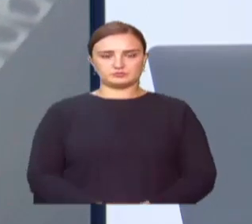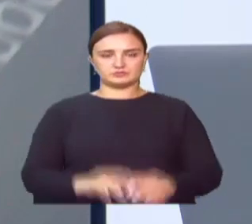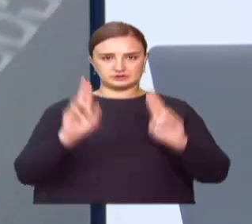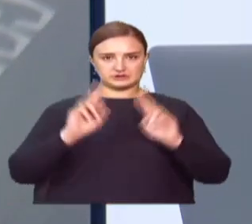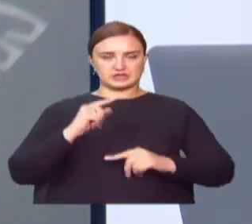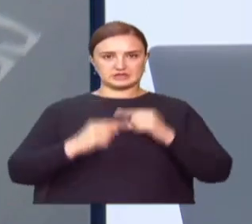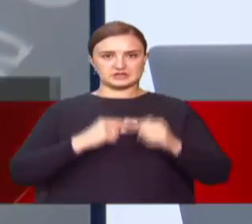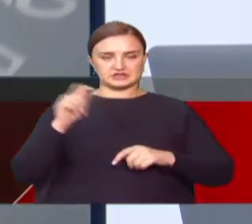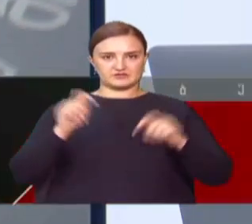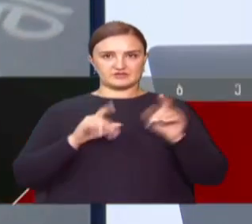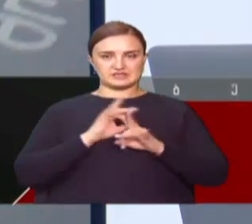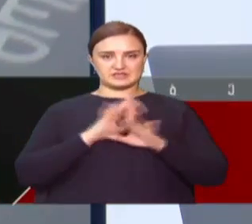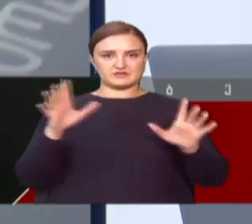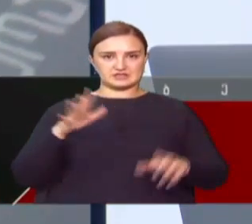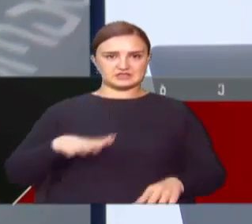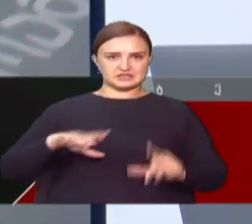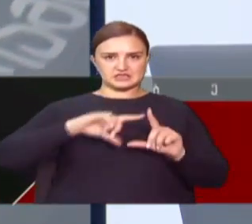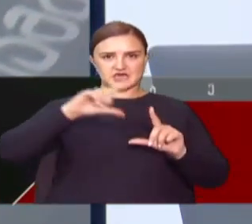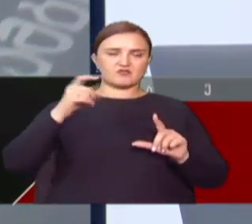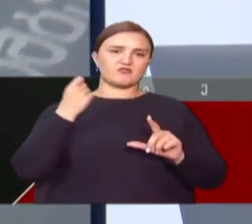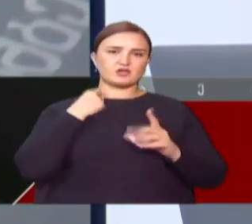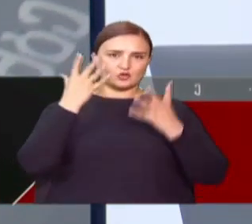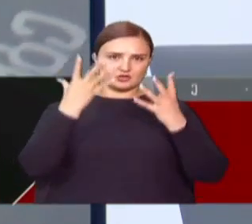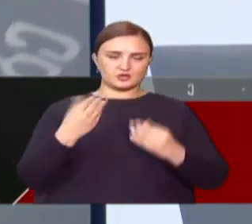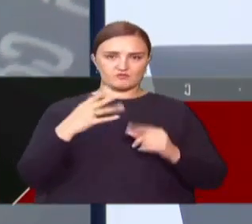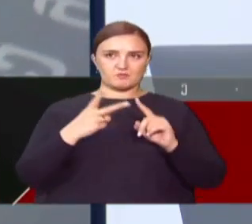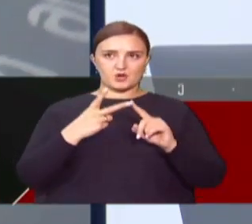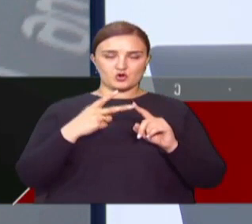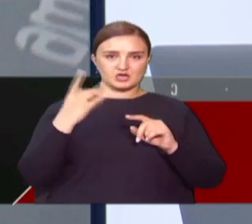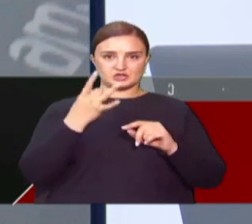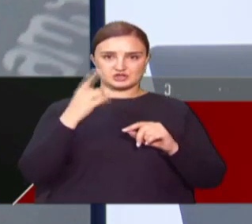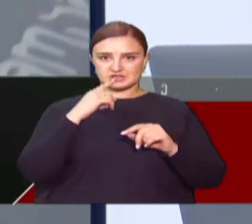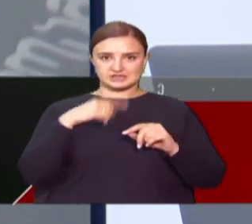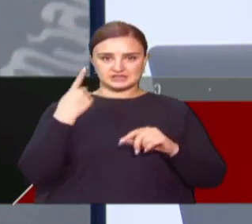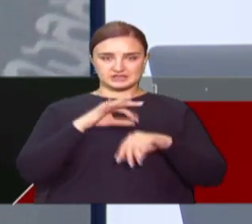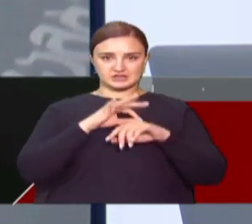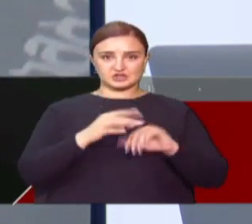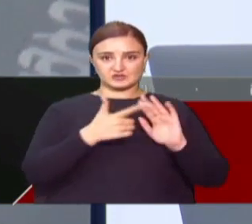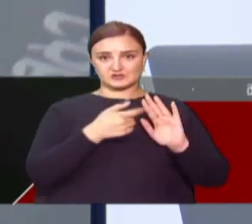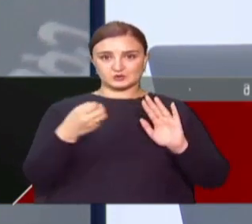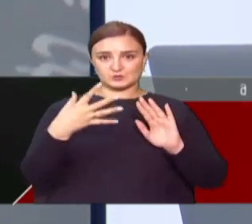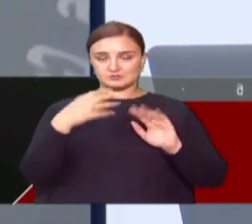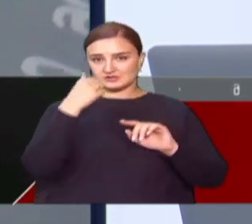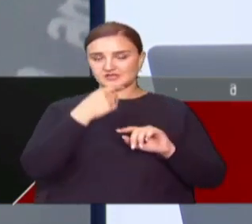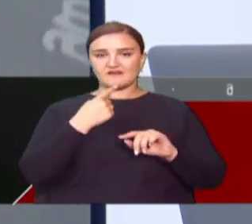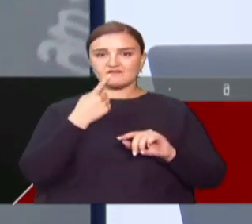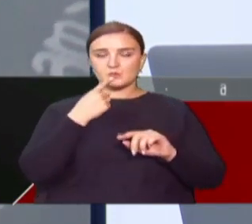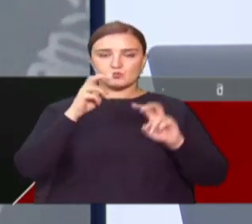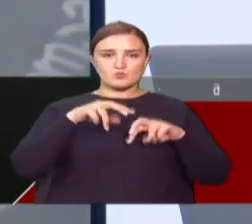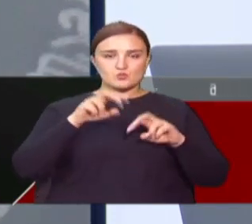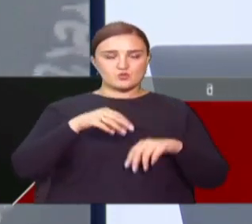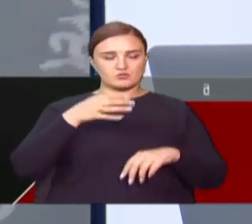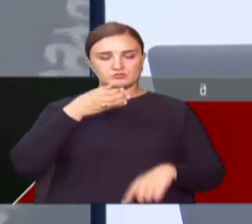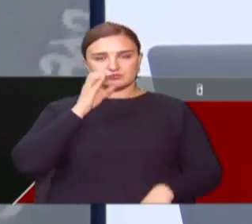Tradiciat ქცეული ფესტივალი, საქართველოს მასშტაბით ღვინის დღეები წელს მეორედ გაიმართება. 7-დან 15 ოქტომბრის ჩათვლით ღვინის დეგუსტაცია და გამოფენა